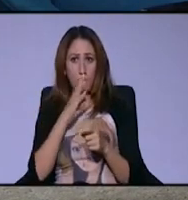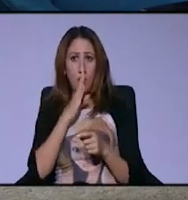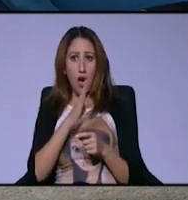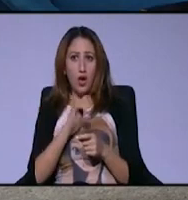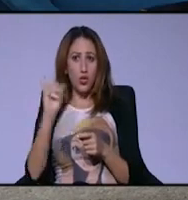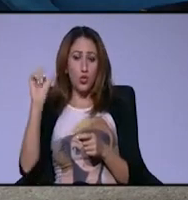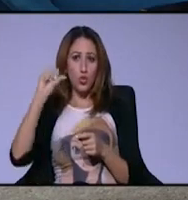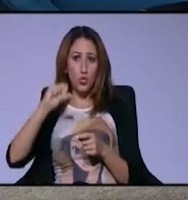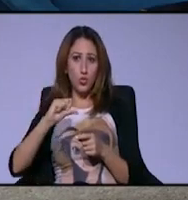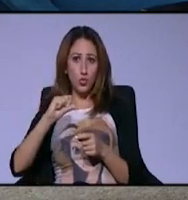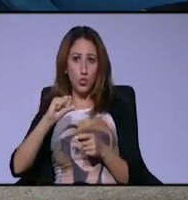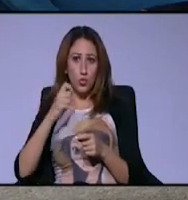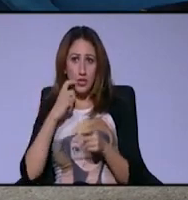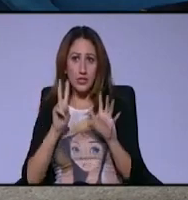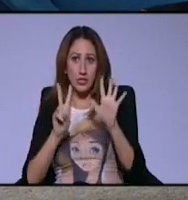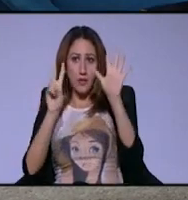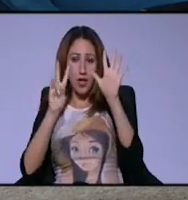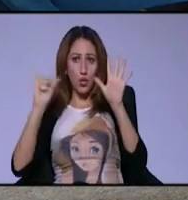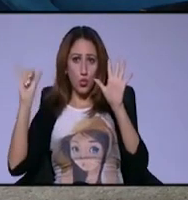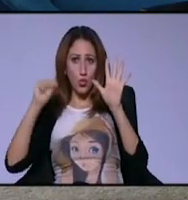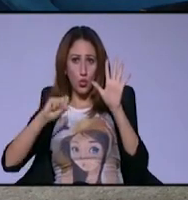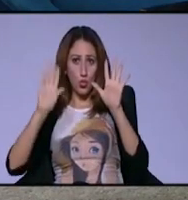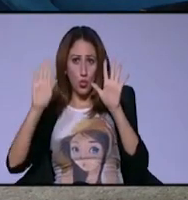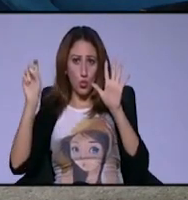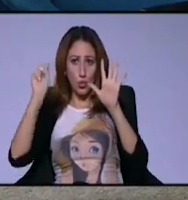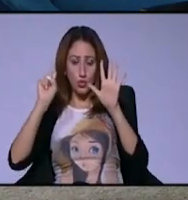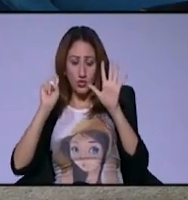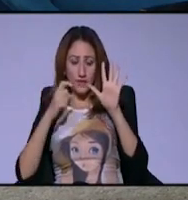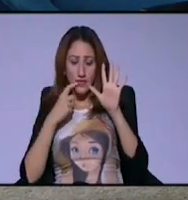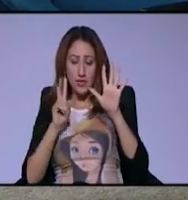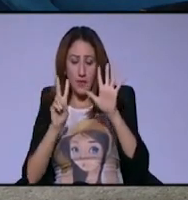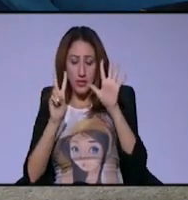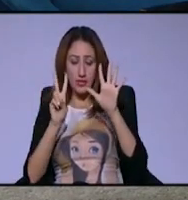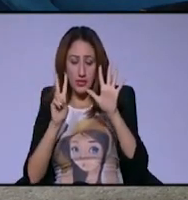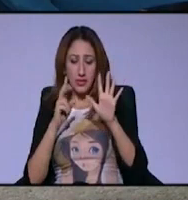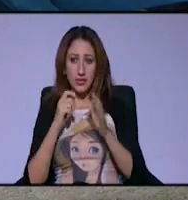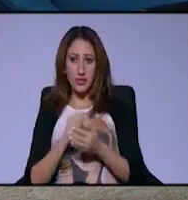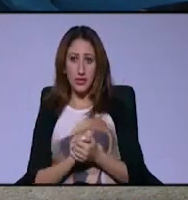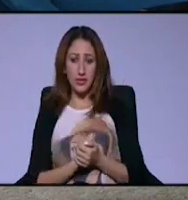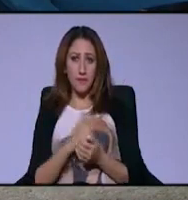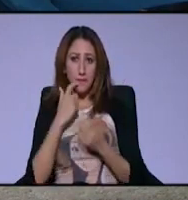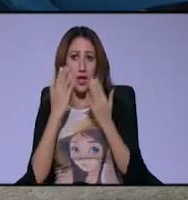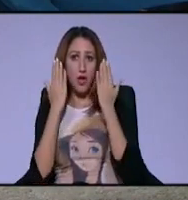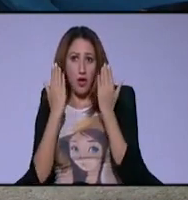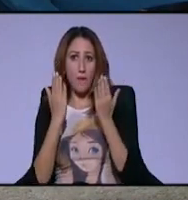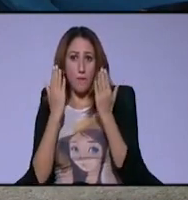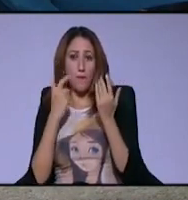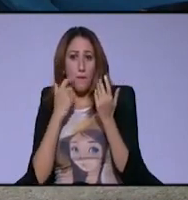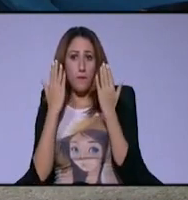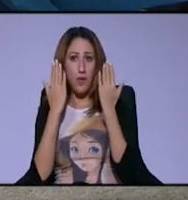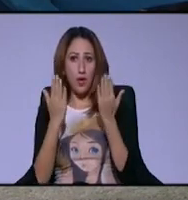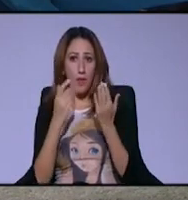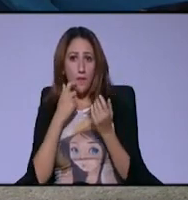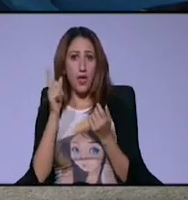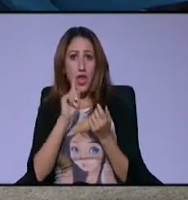قال تزرعون 7 سنين دأبا. ولذلك كان الجناب النبوي المعظم إذا دعا يقول اللهم لا